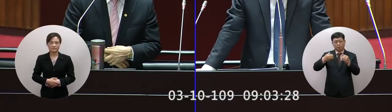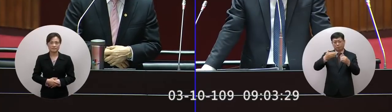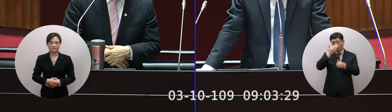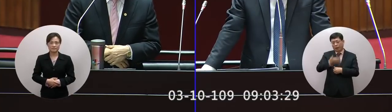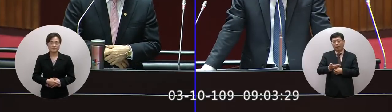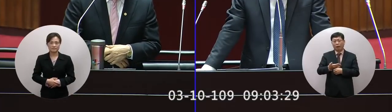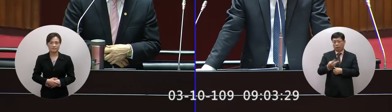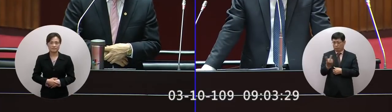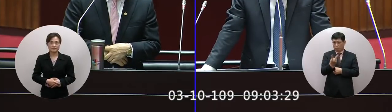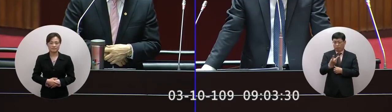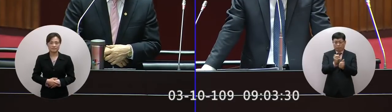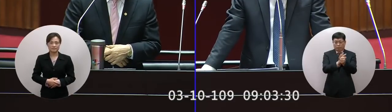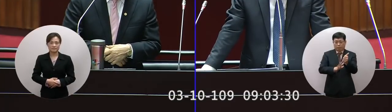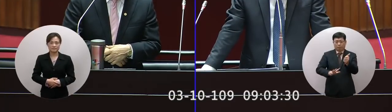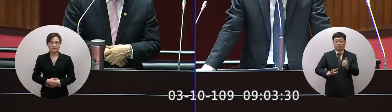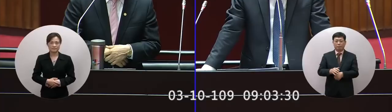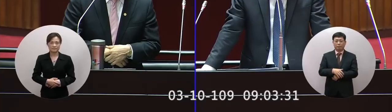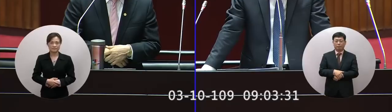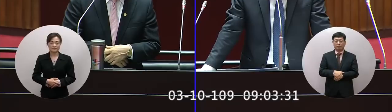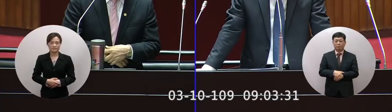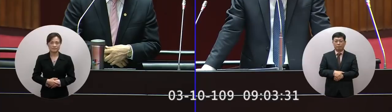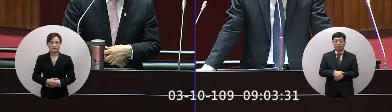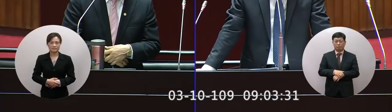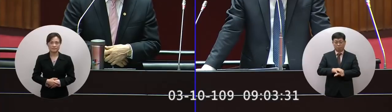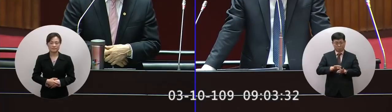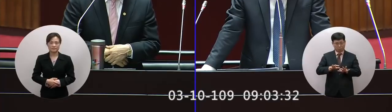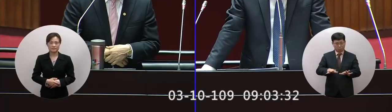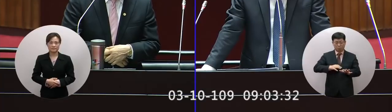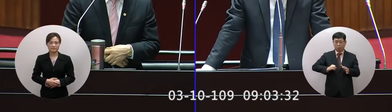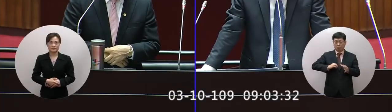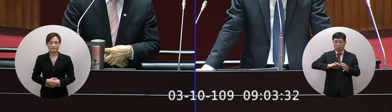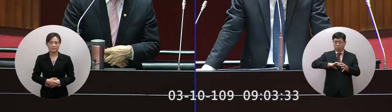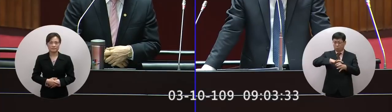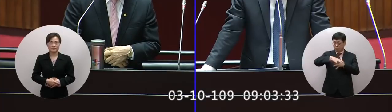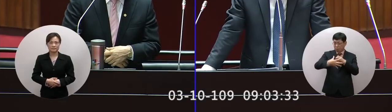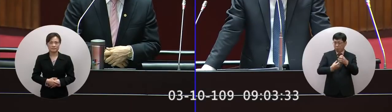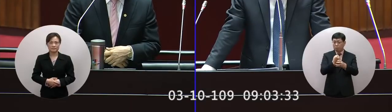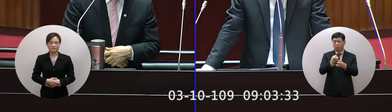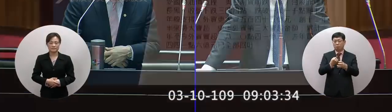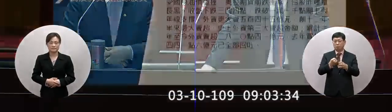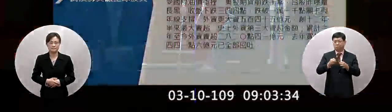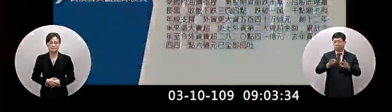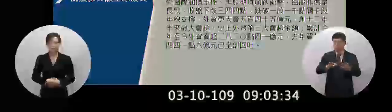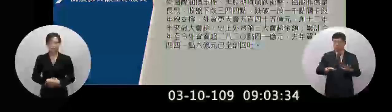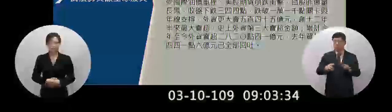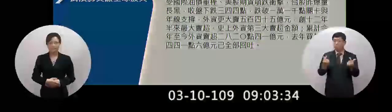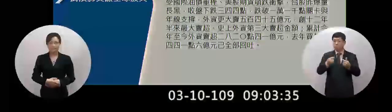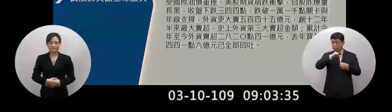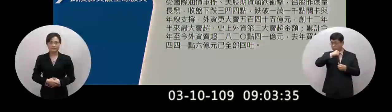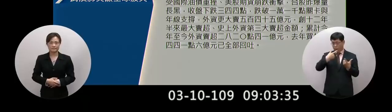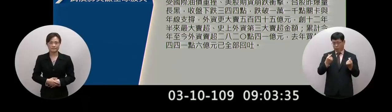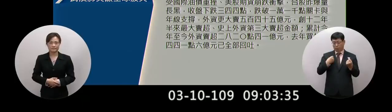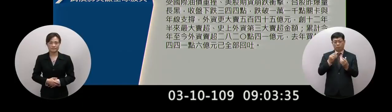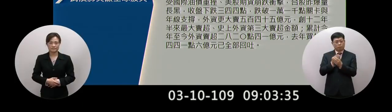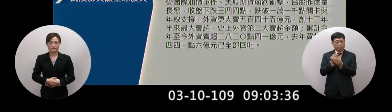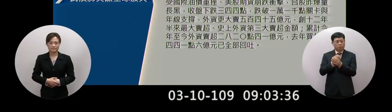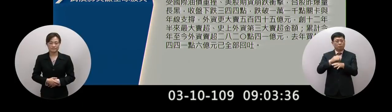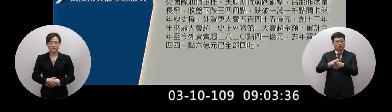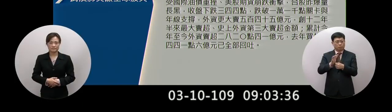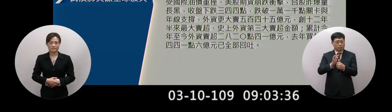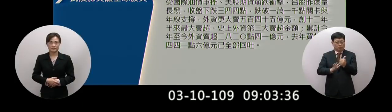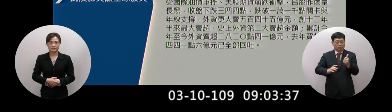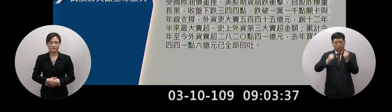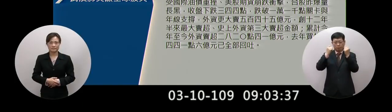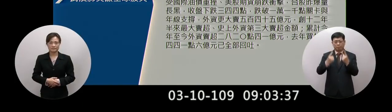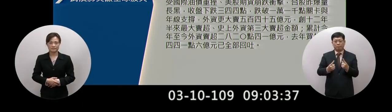种双重因素的压力之下，其实全世界啊，包括台湾的股市